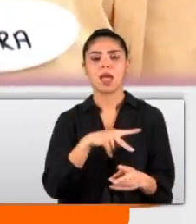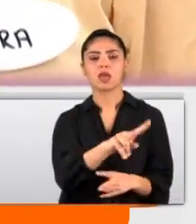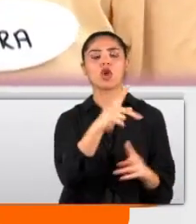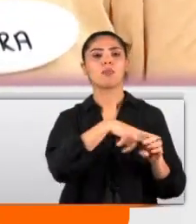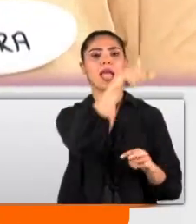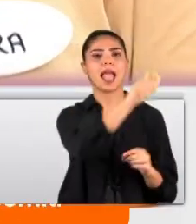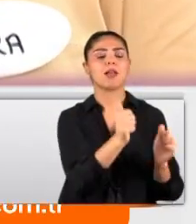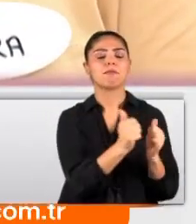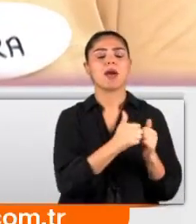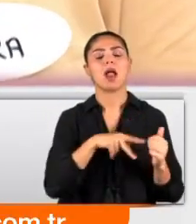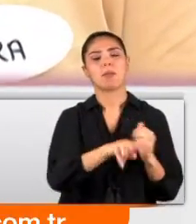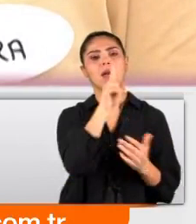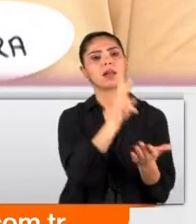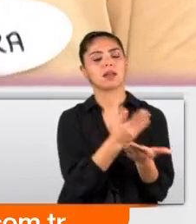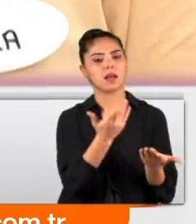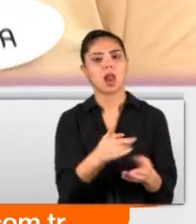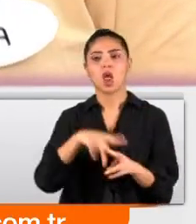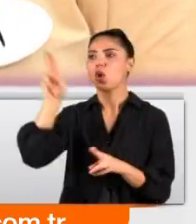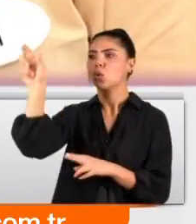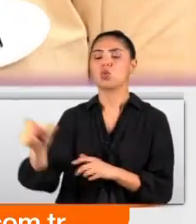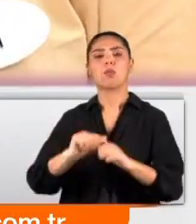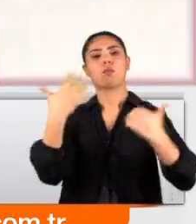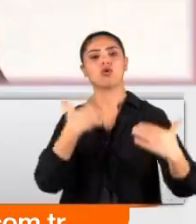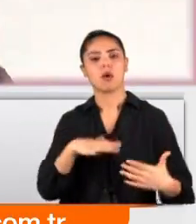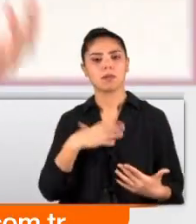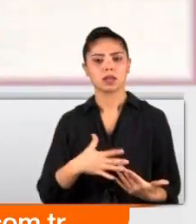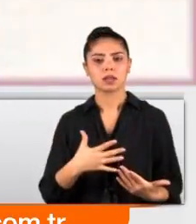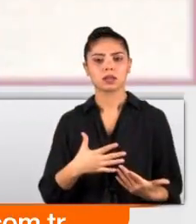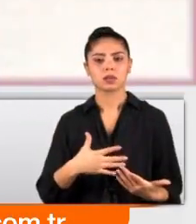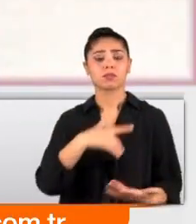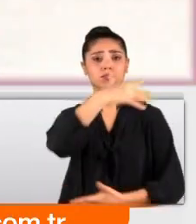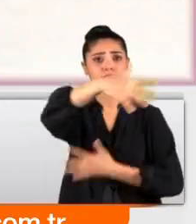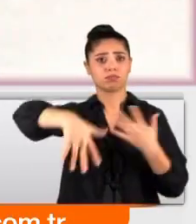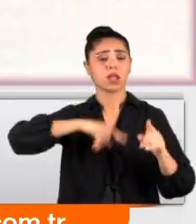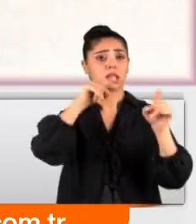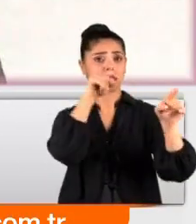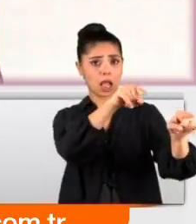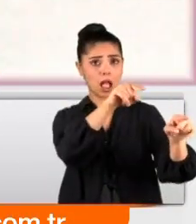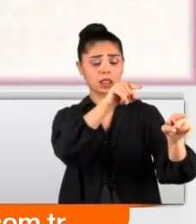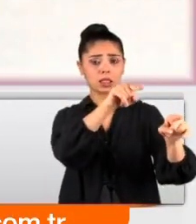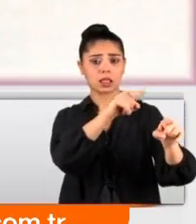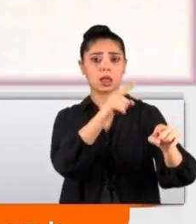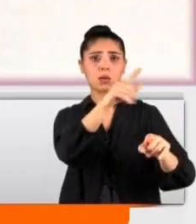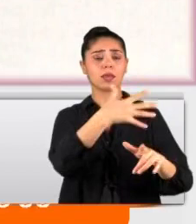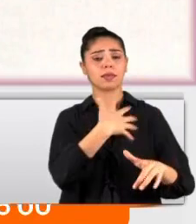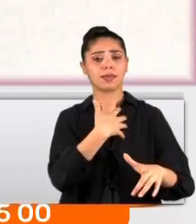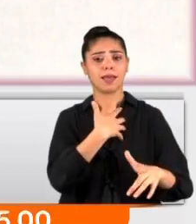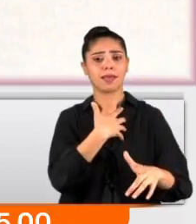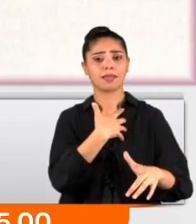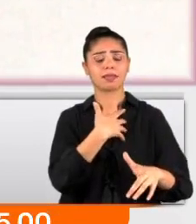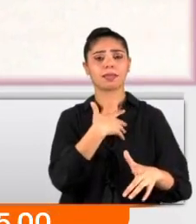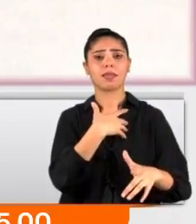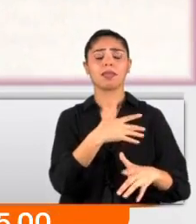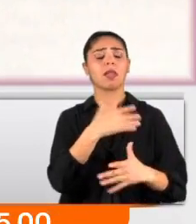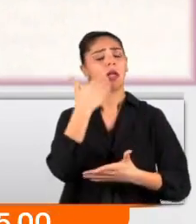Elif ile devam etmek istiyorum. Kübra ile yollarımı ayırmak istiyorum. Bütün ortalığı karıştıran sizsiniz. Bir de öyle bir kıvama getiriyorsunuz ki böyle